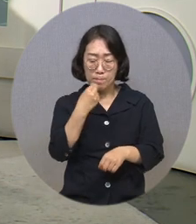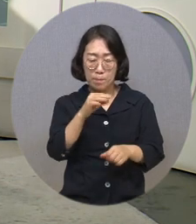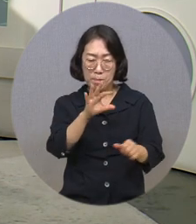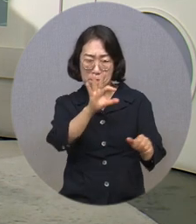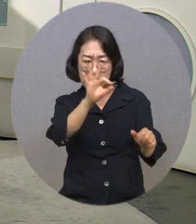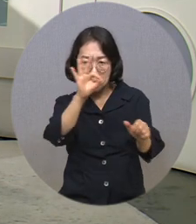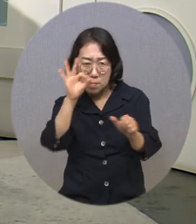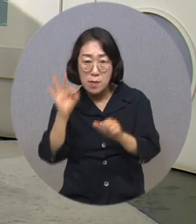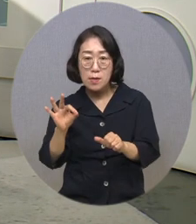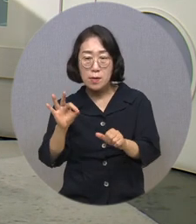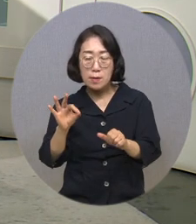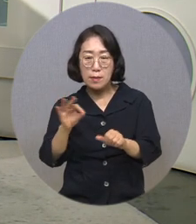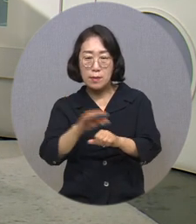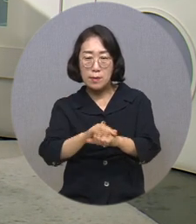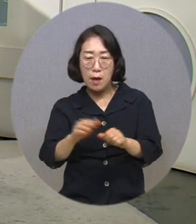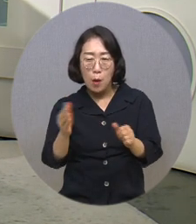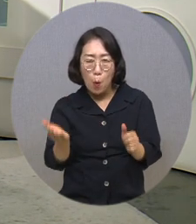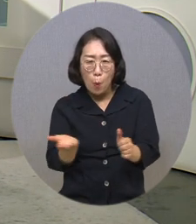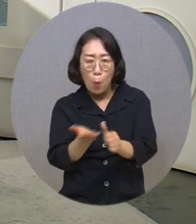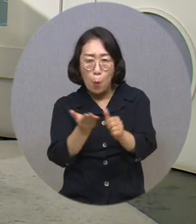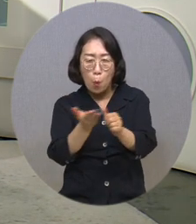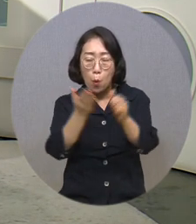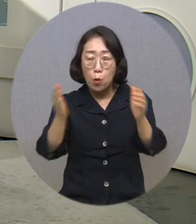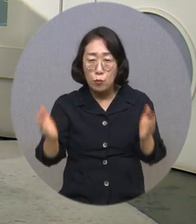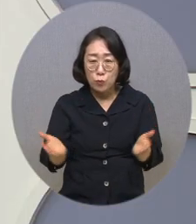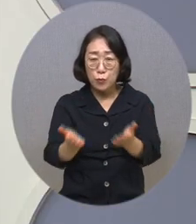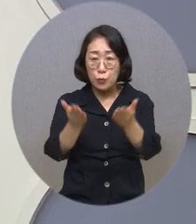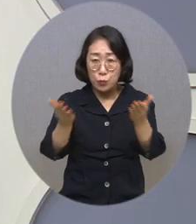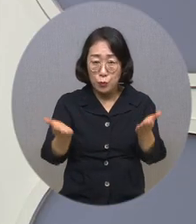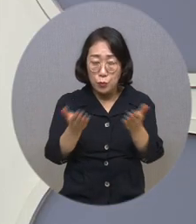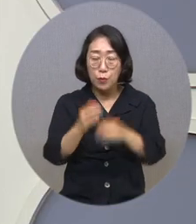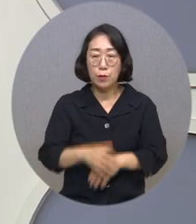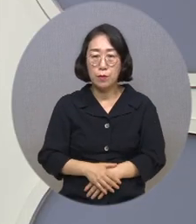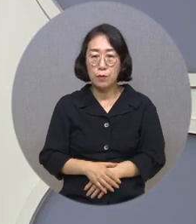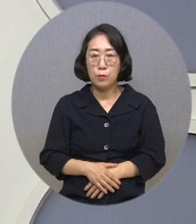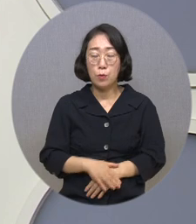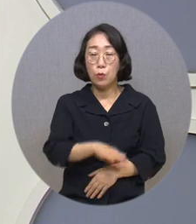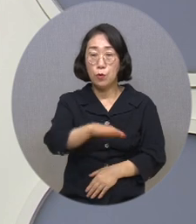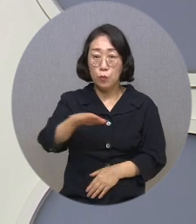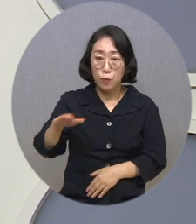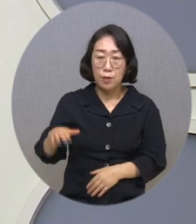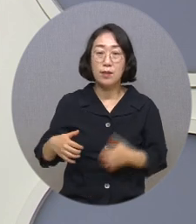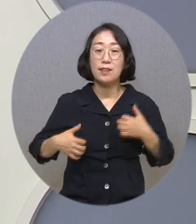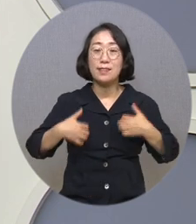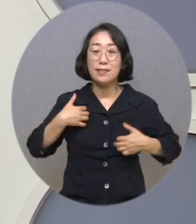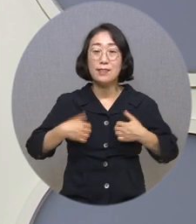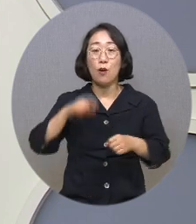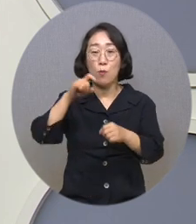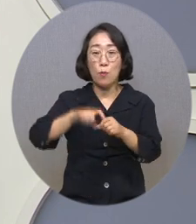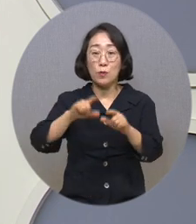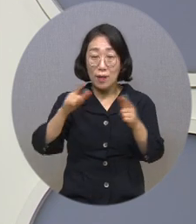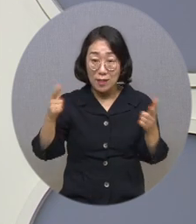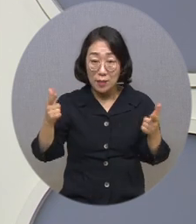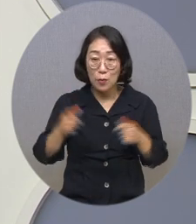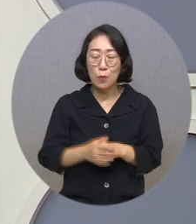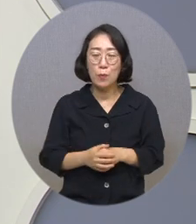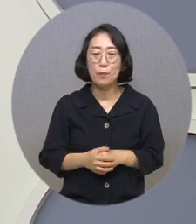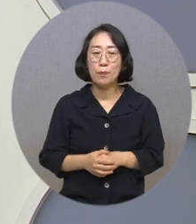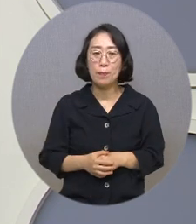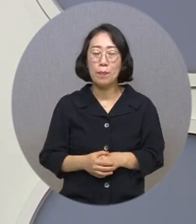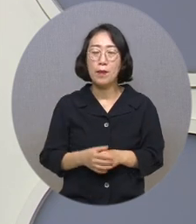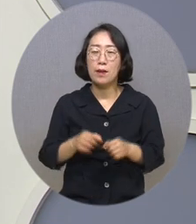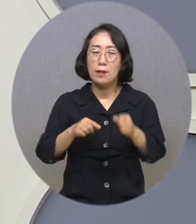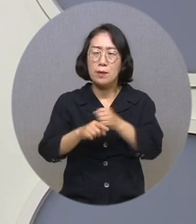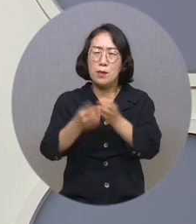발화시켜줄까. 그래서 우리 교육자들은 재미로 사는 게 아니라 의미로 살아야 되는 거거든요, 사실은. 그러니까 이건